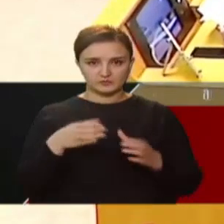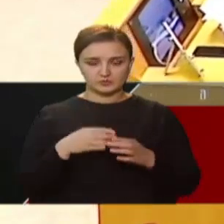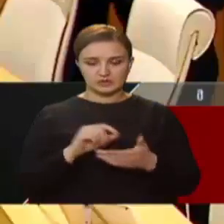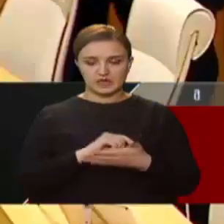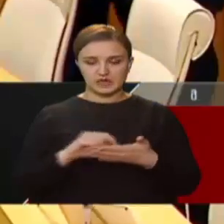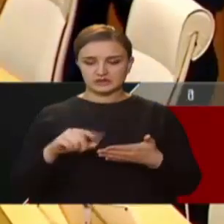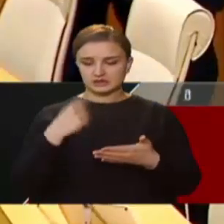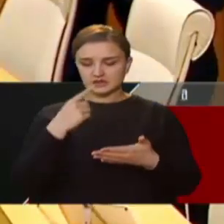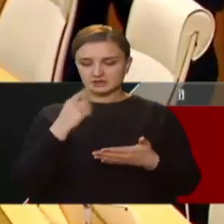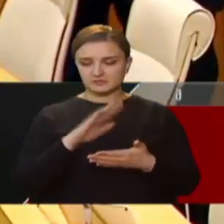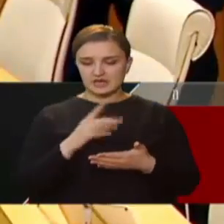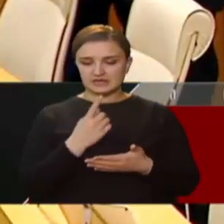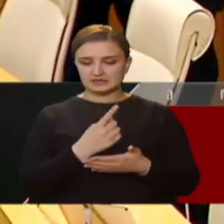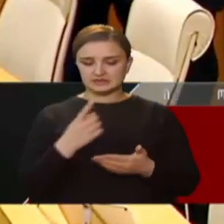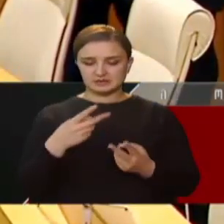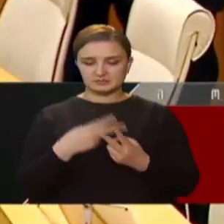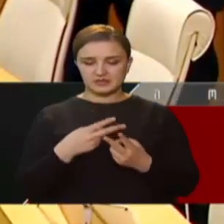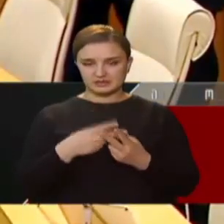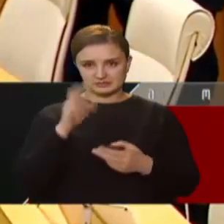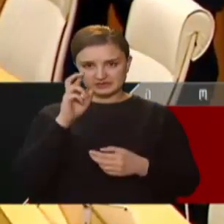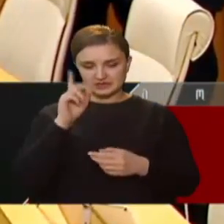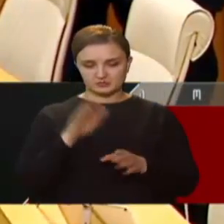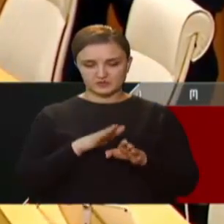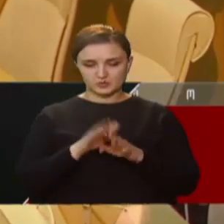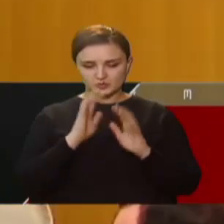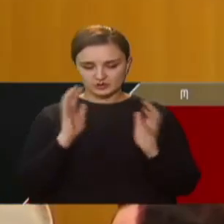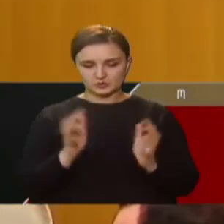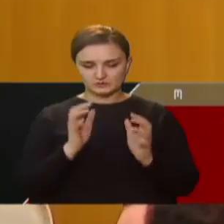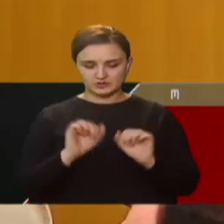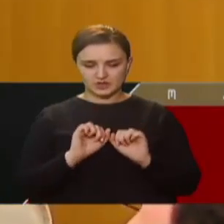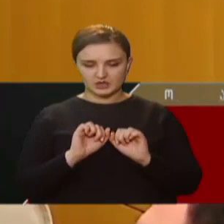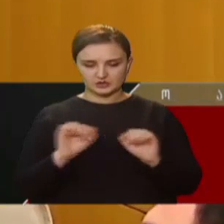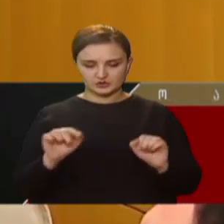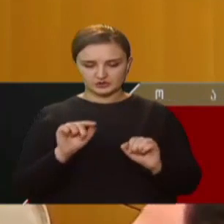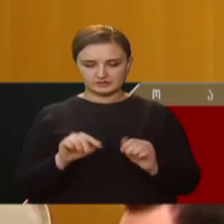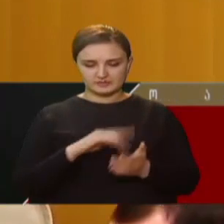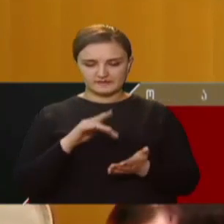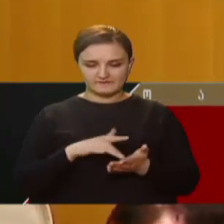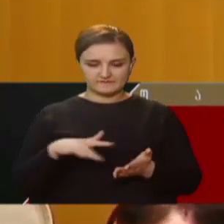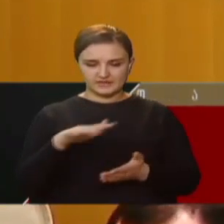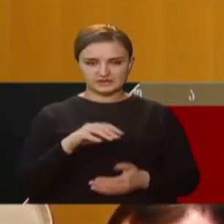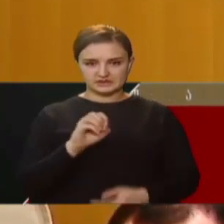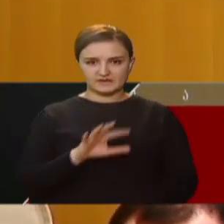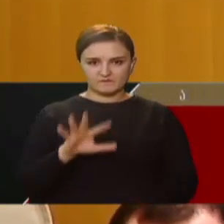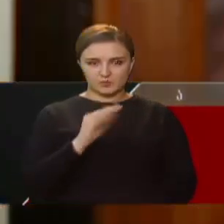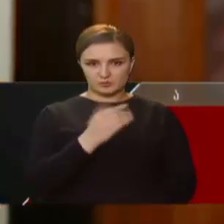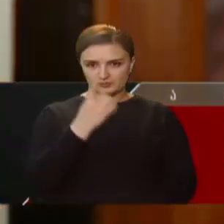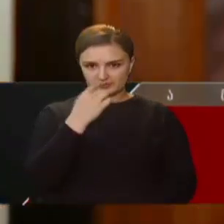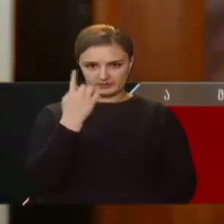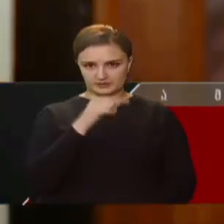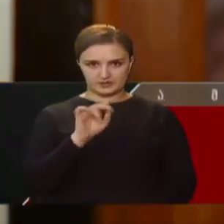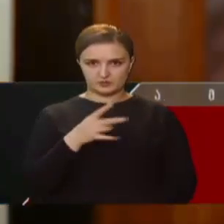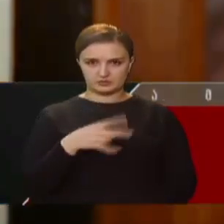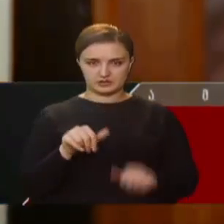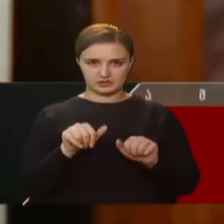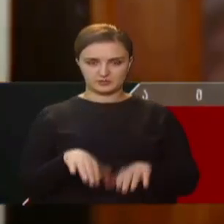რომ არც ერთ პატიმარზე, რომელზეც სახელმწიფო სრულად ზრუნავს, არ შეიძლება გადიოდეს ქვეყნის ევროპული ბედი. არც ერთ